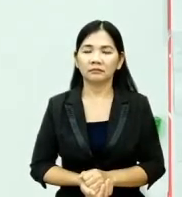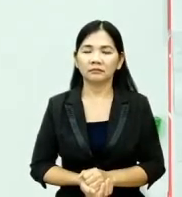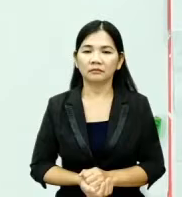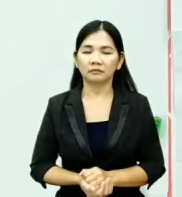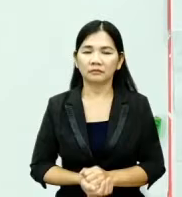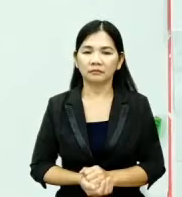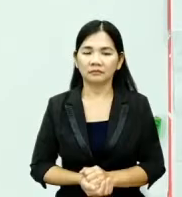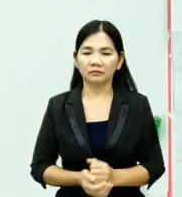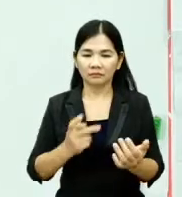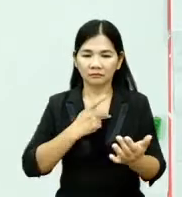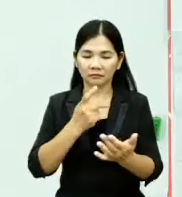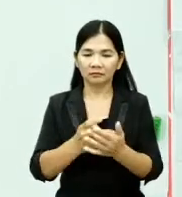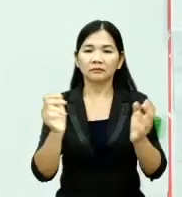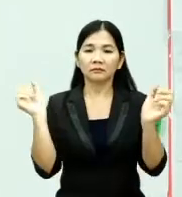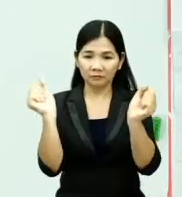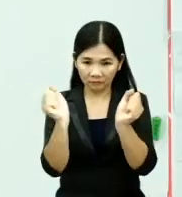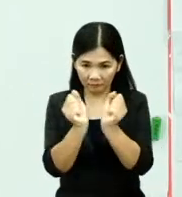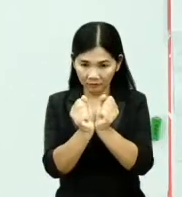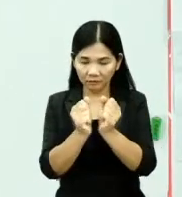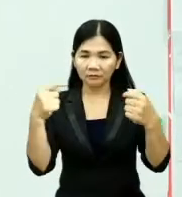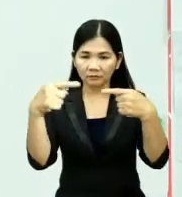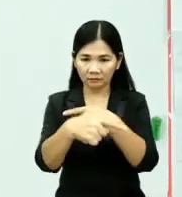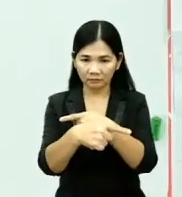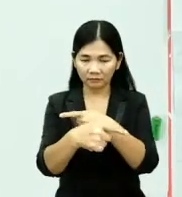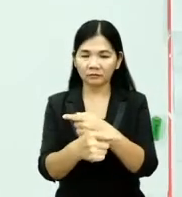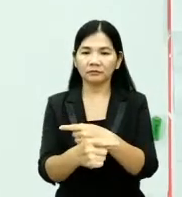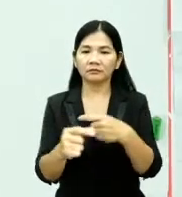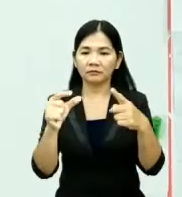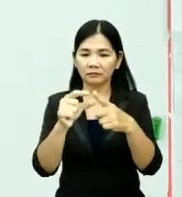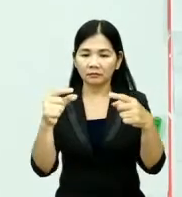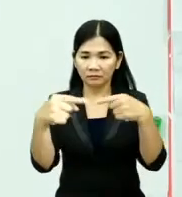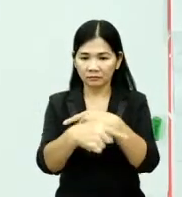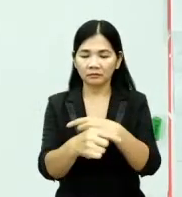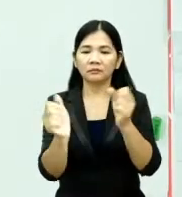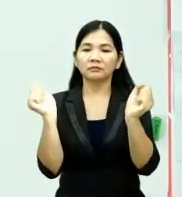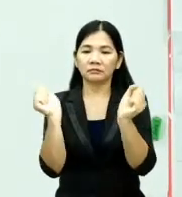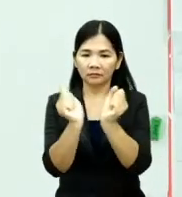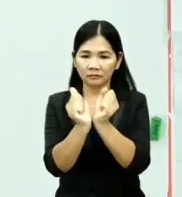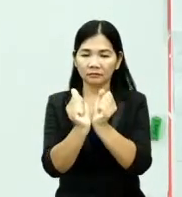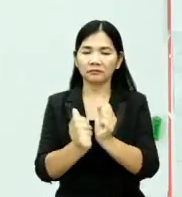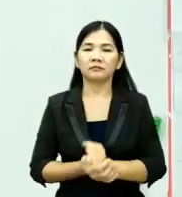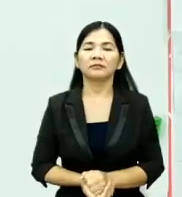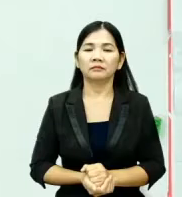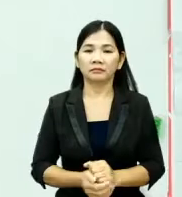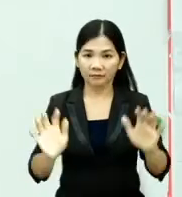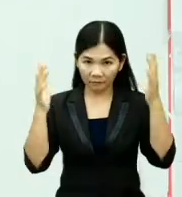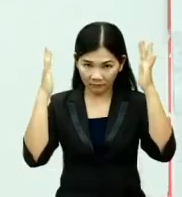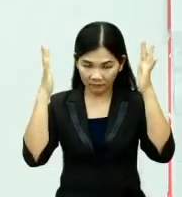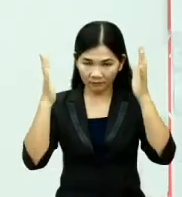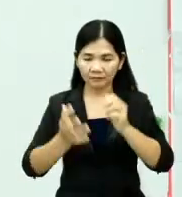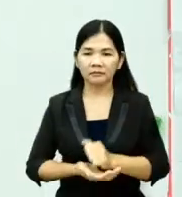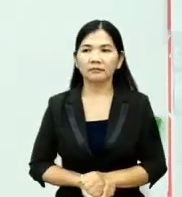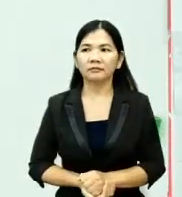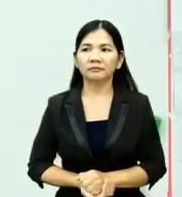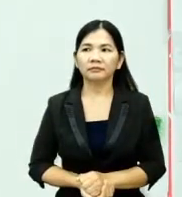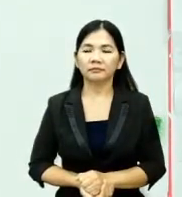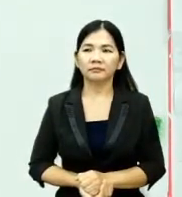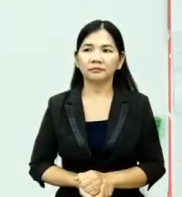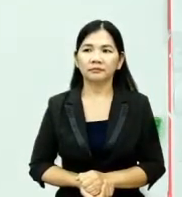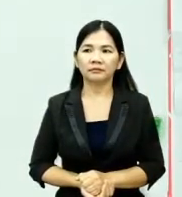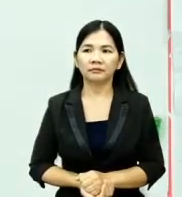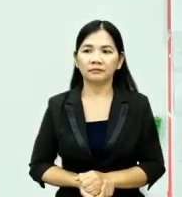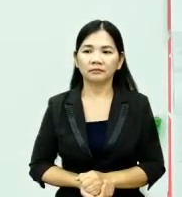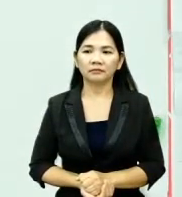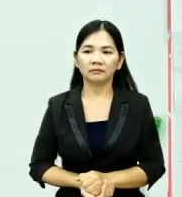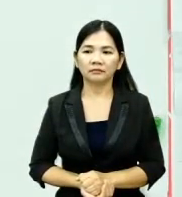bịa thá tô nè con ná chà anh chăng con nói lại ban trầm trầm ở bà sát tô tiếng ác này lo nè con được